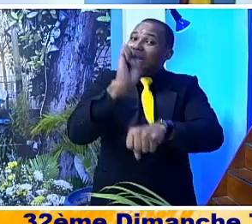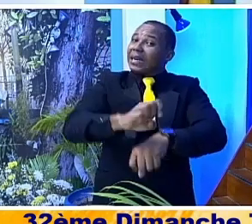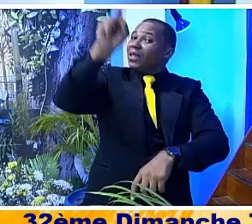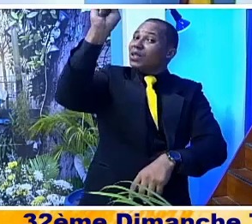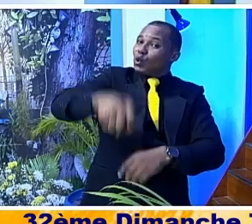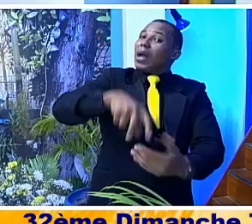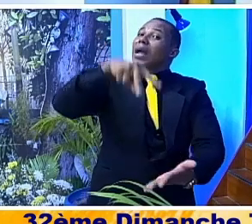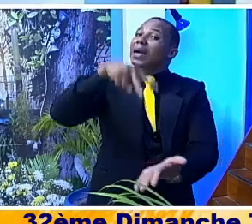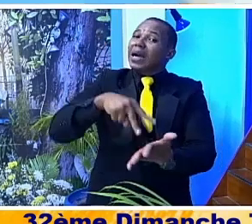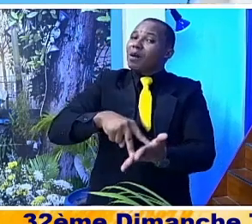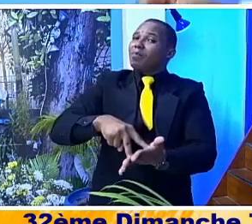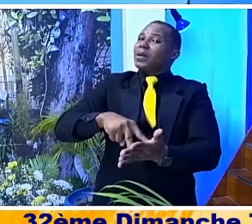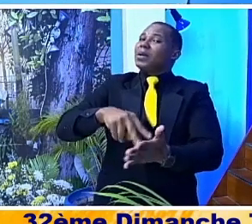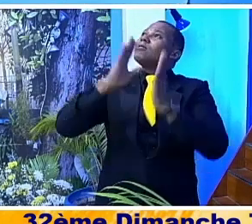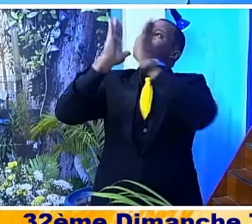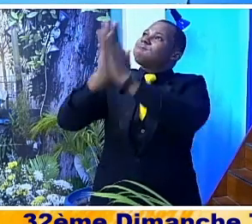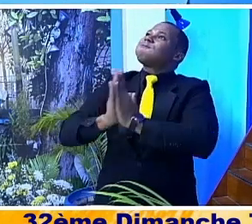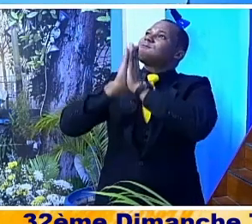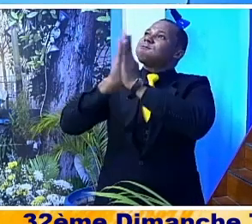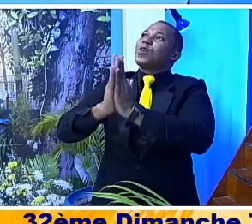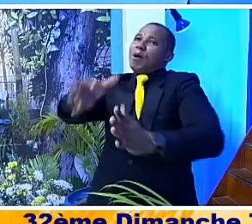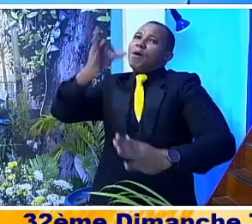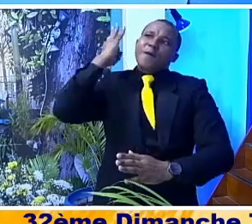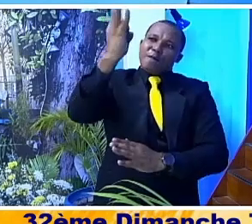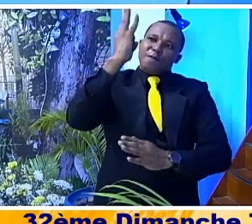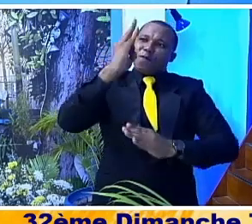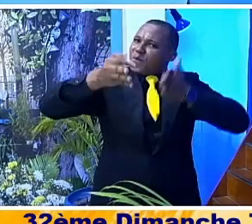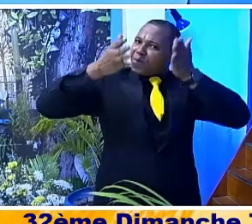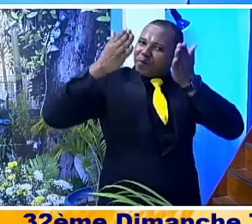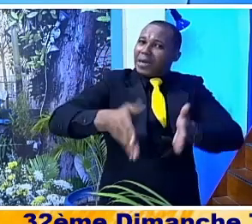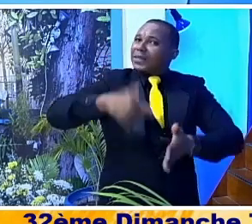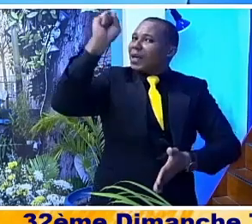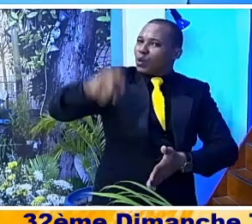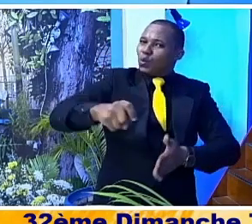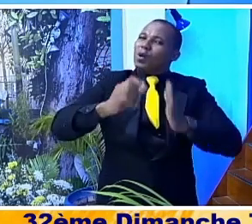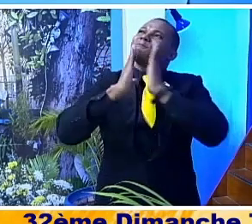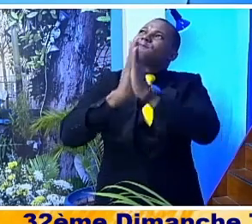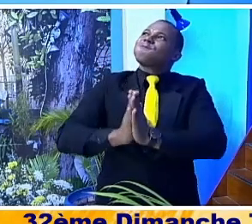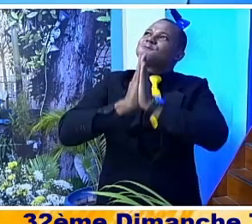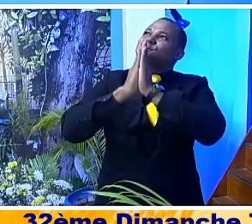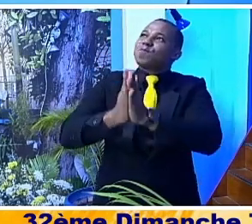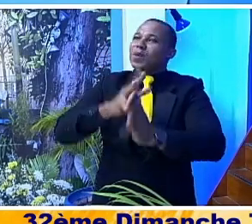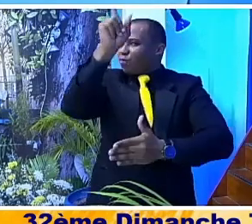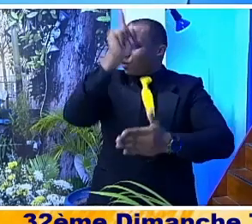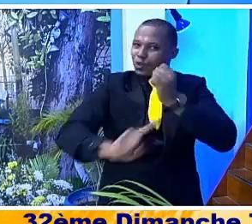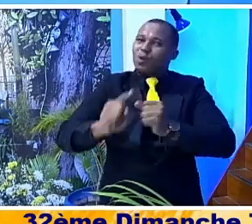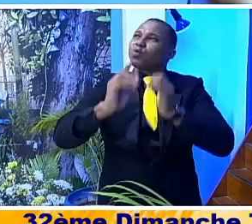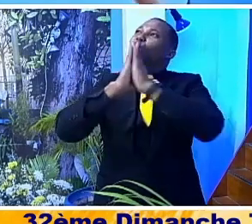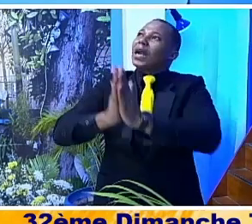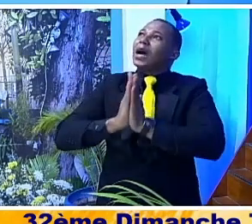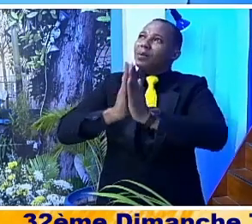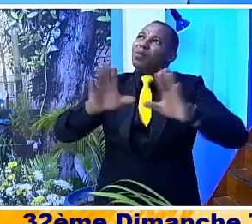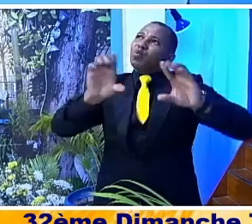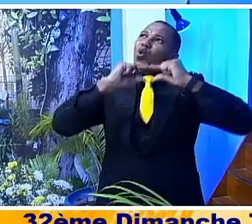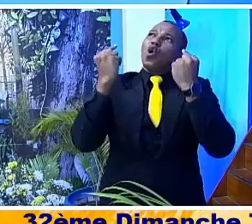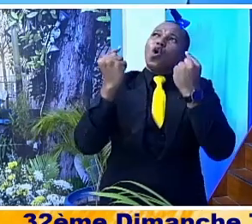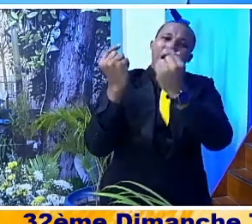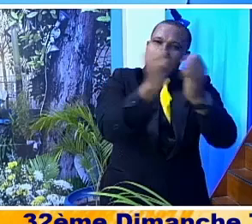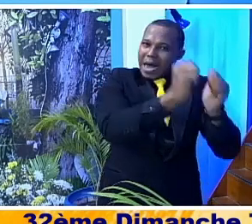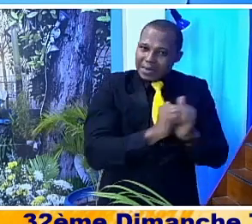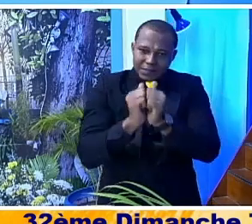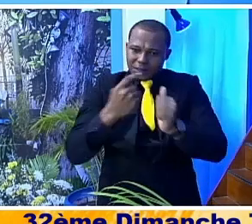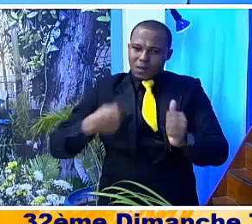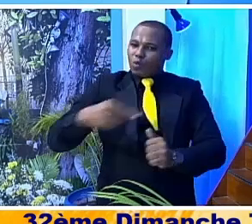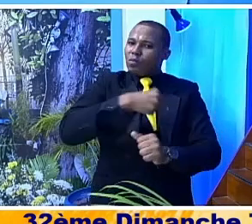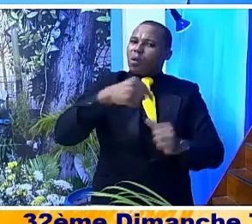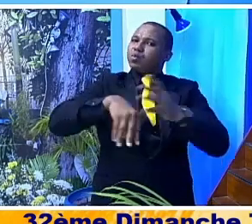campé plus dans la prière. Pasteur protestant de faire un seul pour la prière. Moun qui a conscience de faire un seul pour nous la prière. Pour ensemble, nous sortir